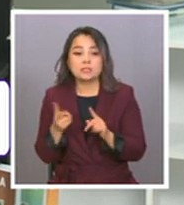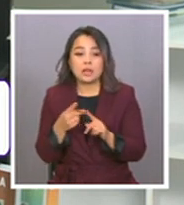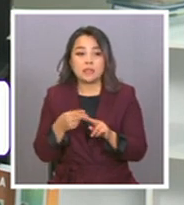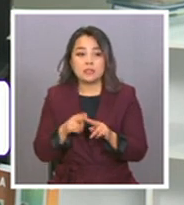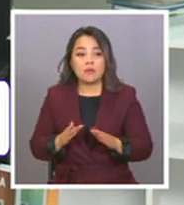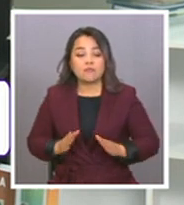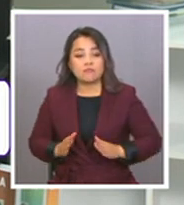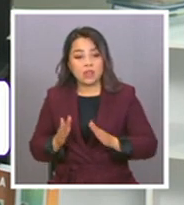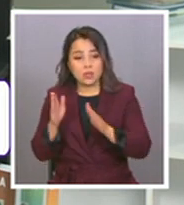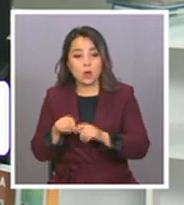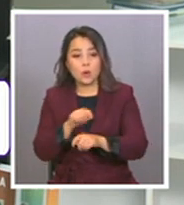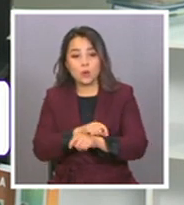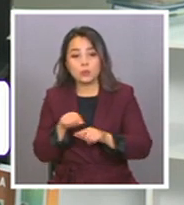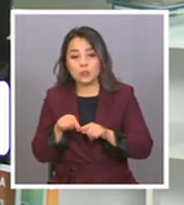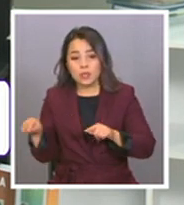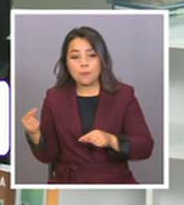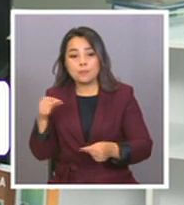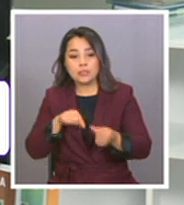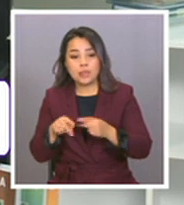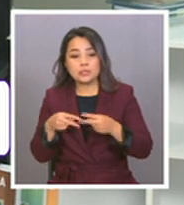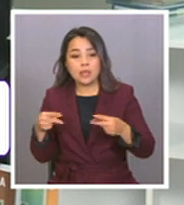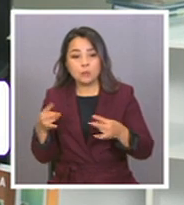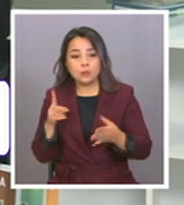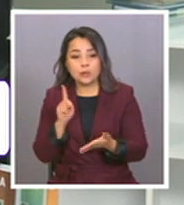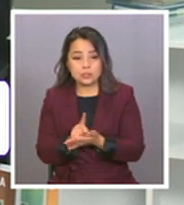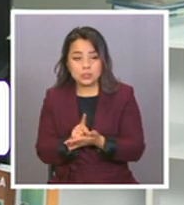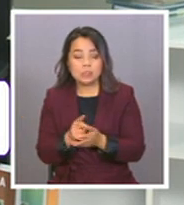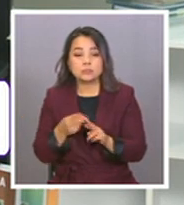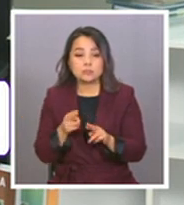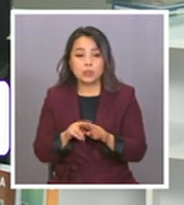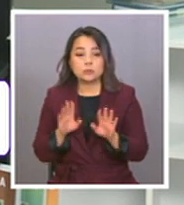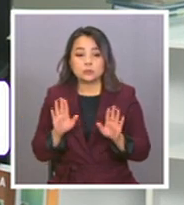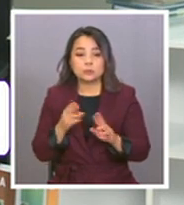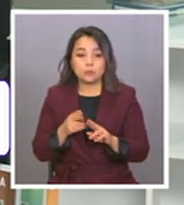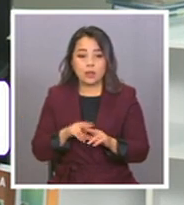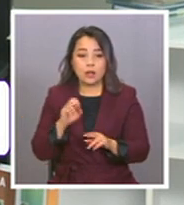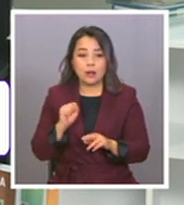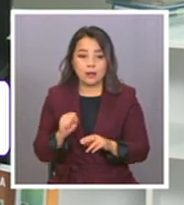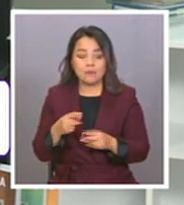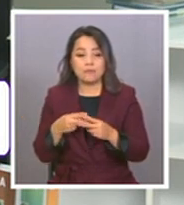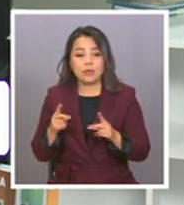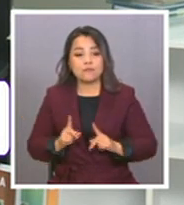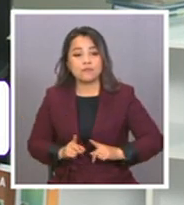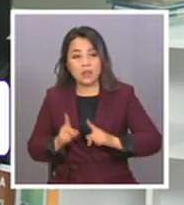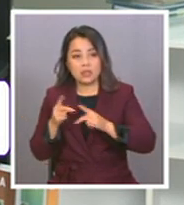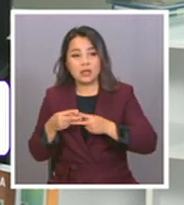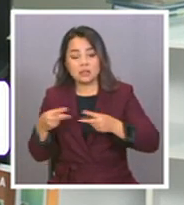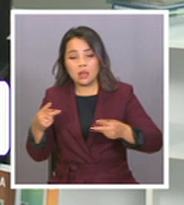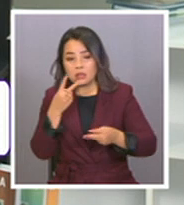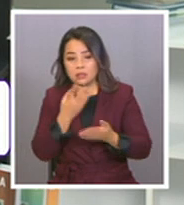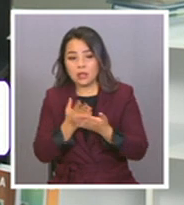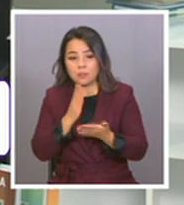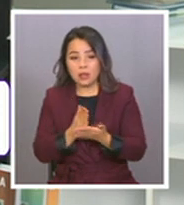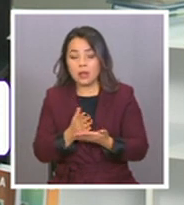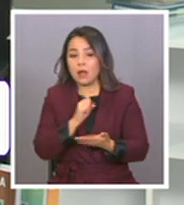векторлардың ұзындықтары бір-біріне тең болу керек. Яғни сонда ғана бізде А векторы Б векторына тең болады екен. Сонда мысал